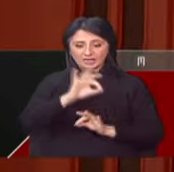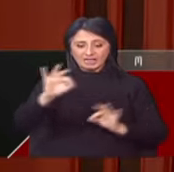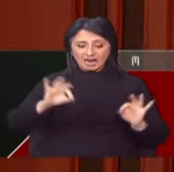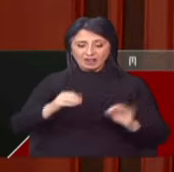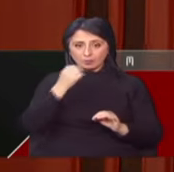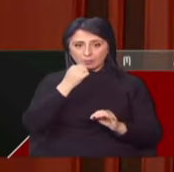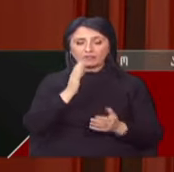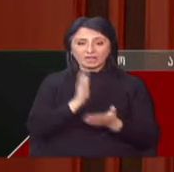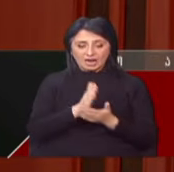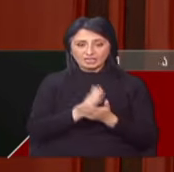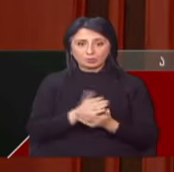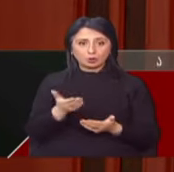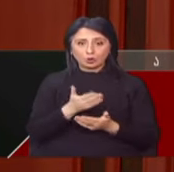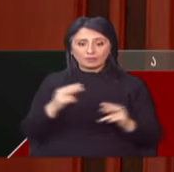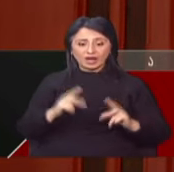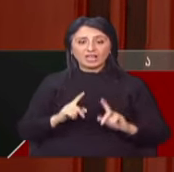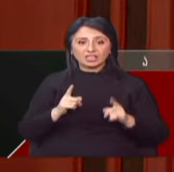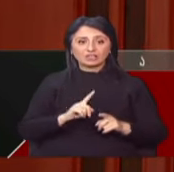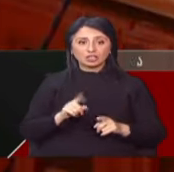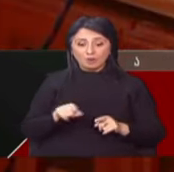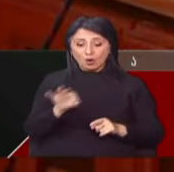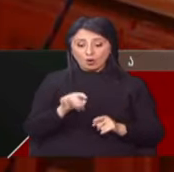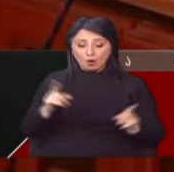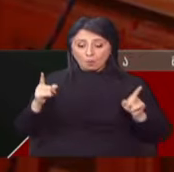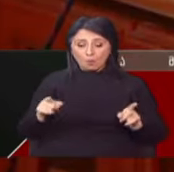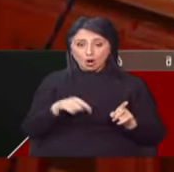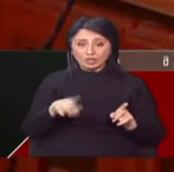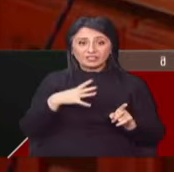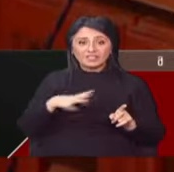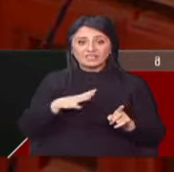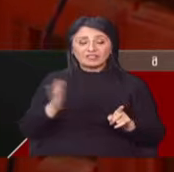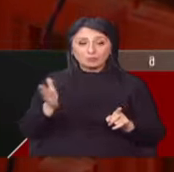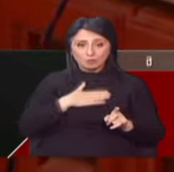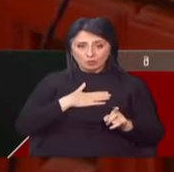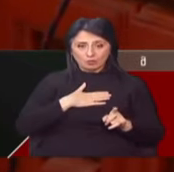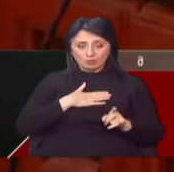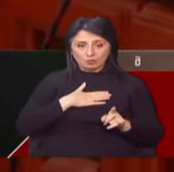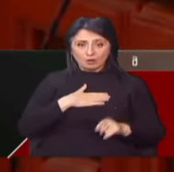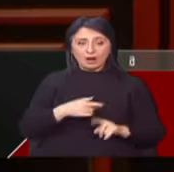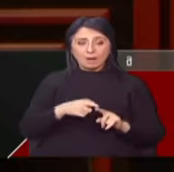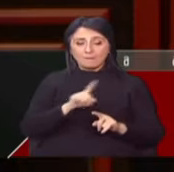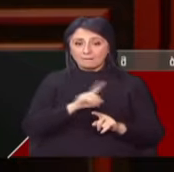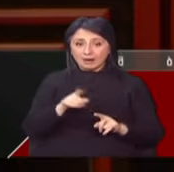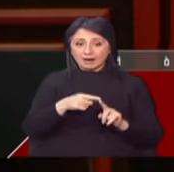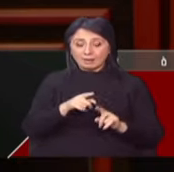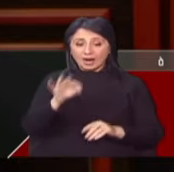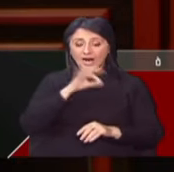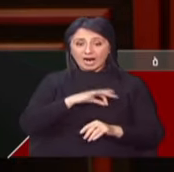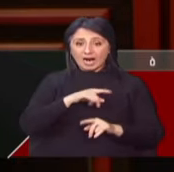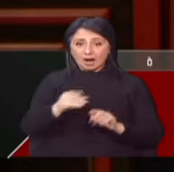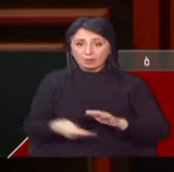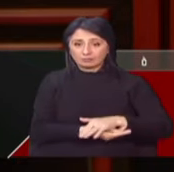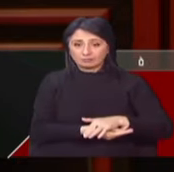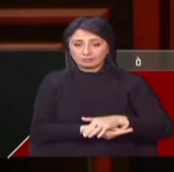კარტოგრაფიული მასალა არსებობდა, რომელიც ადასტურებდა, რომ აღნიშნული მონაკვეთი საქართველოს შემადგენლობაში შედიოდა, რომლის გამოყენებაც